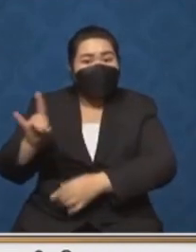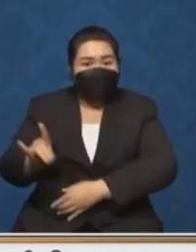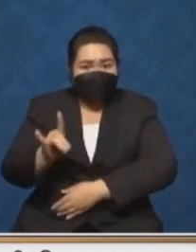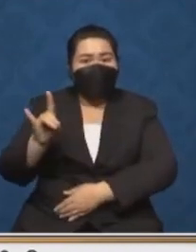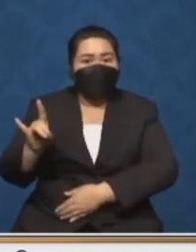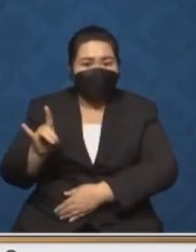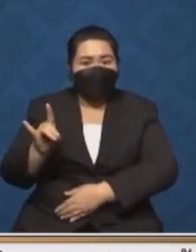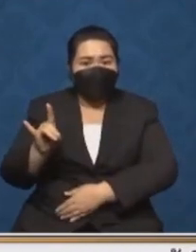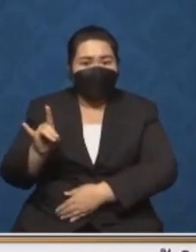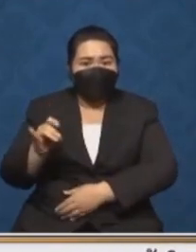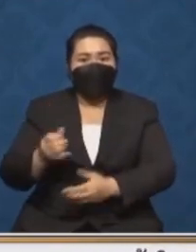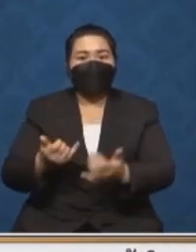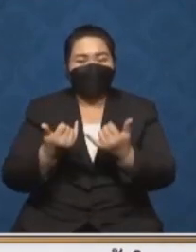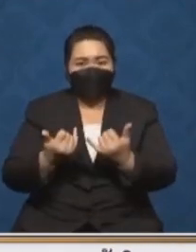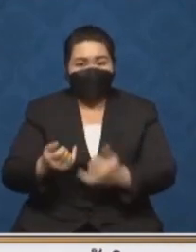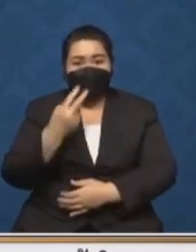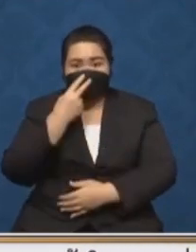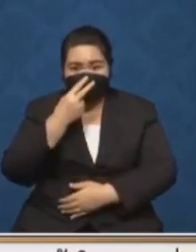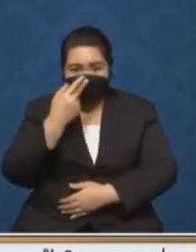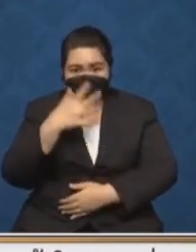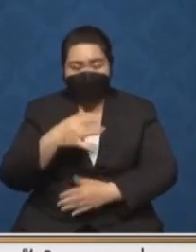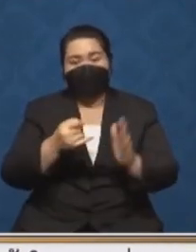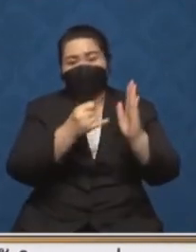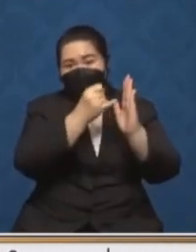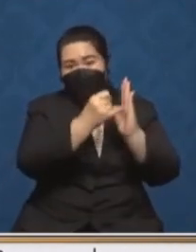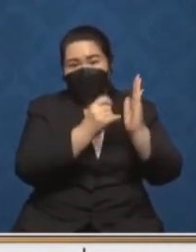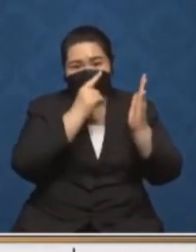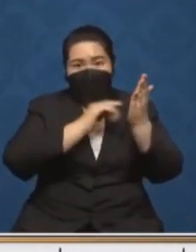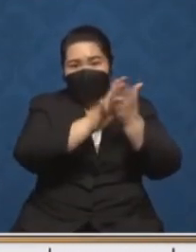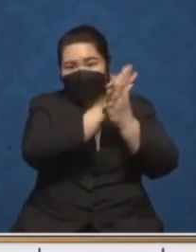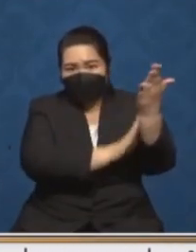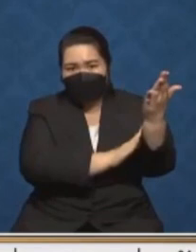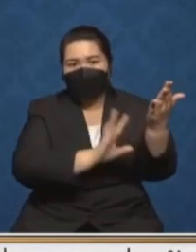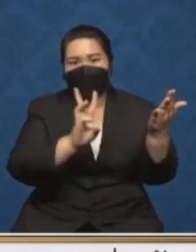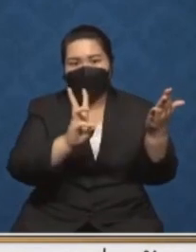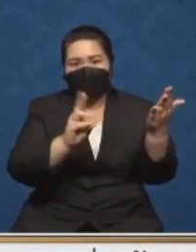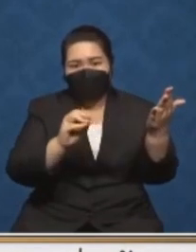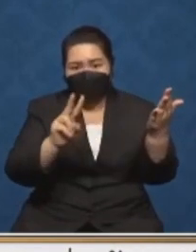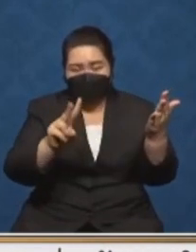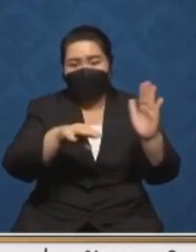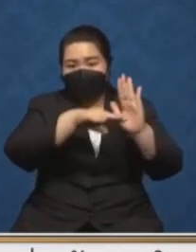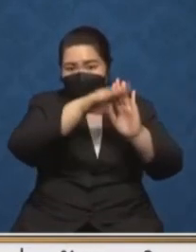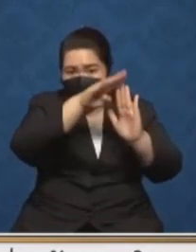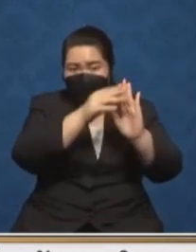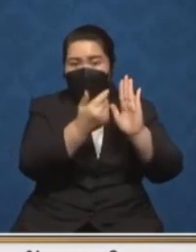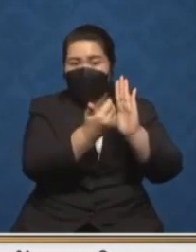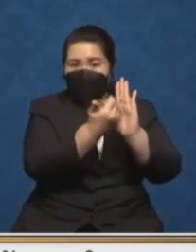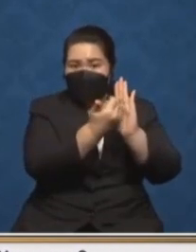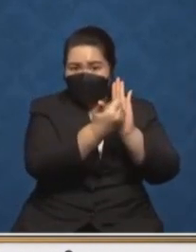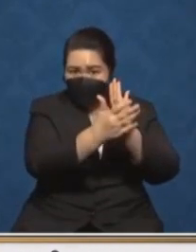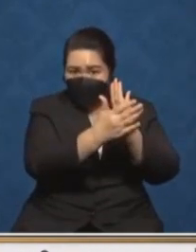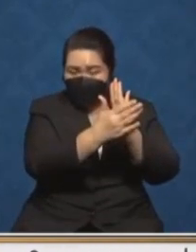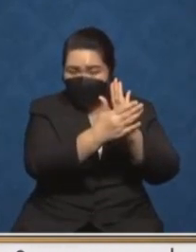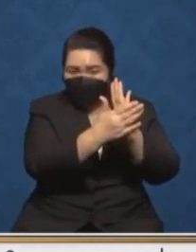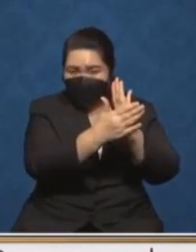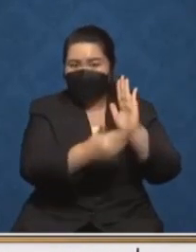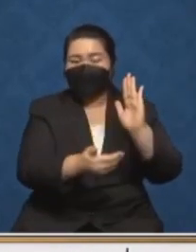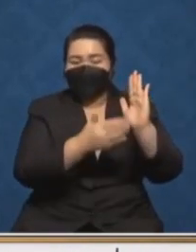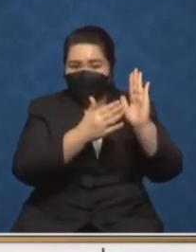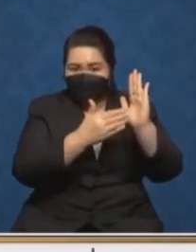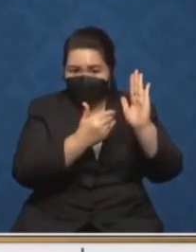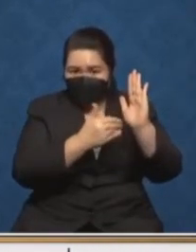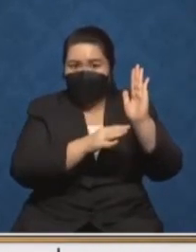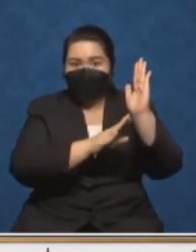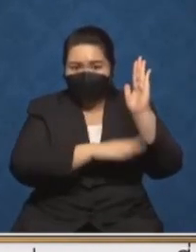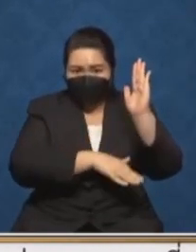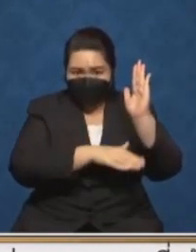ับพบแล้วใน 62 จัหวัด ทั้งภาคเหนือ อสาร ตะวนตก และภาค